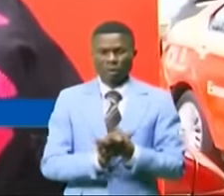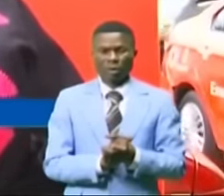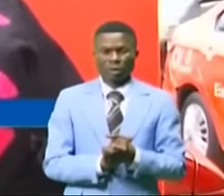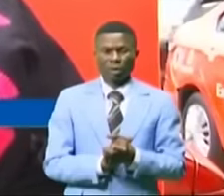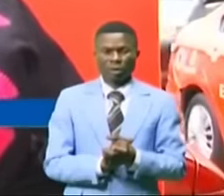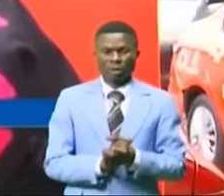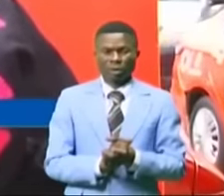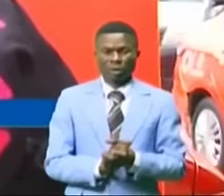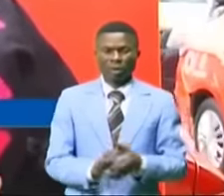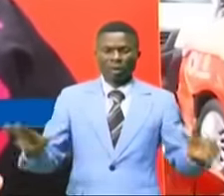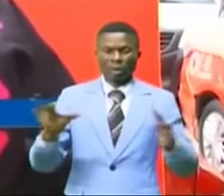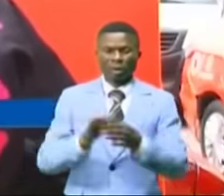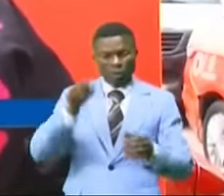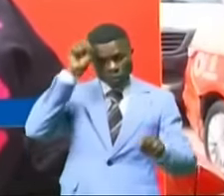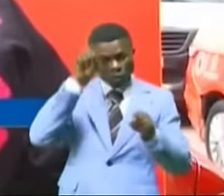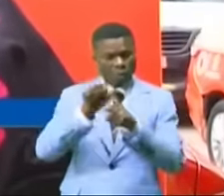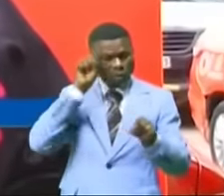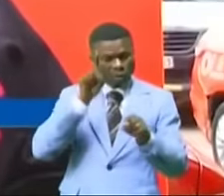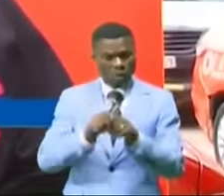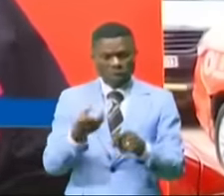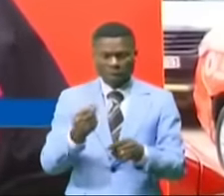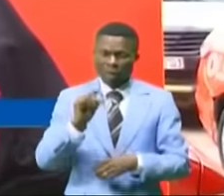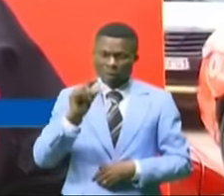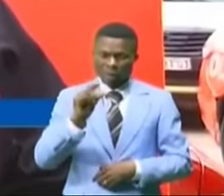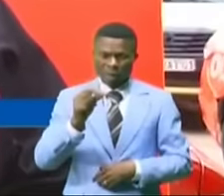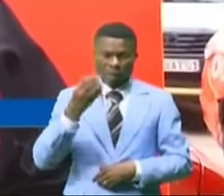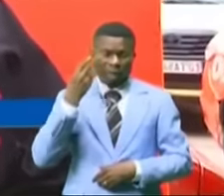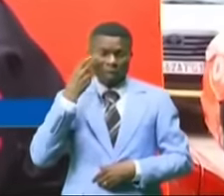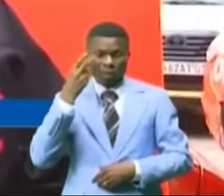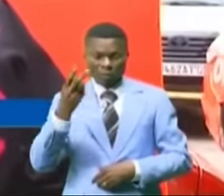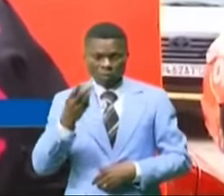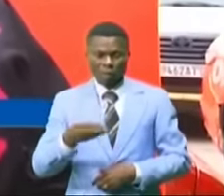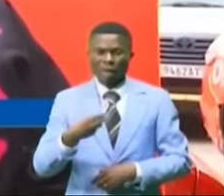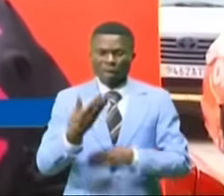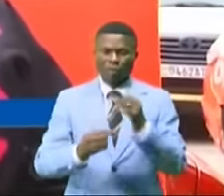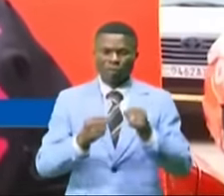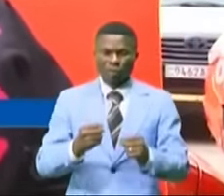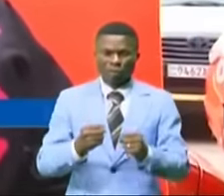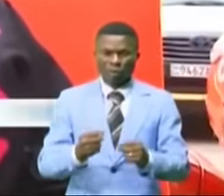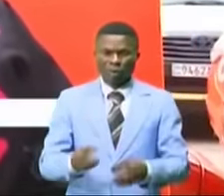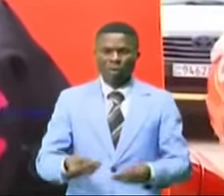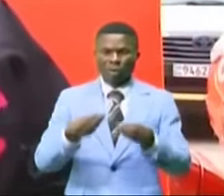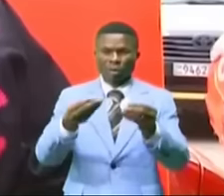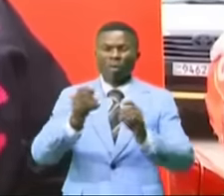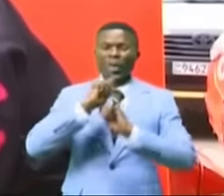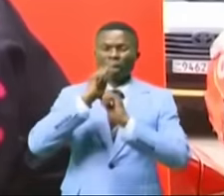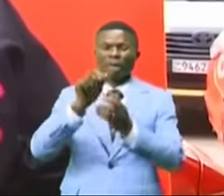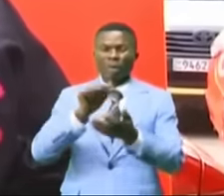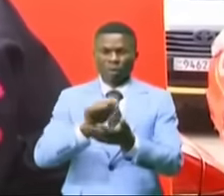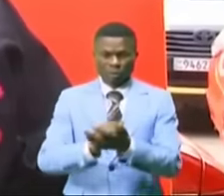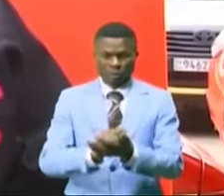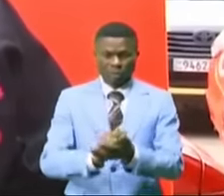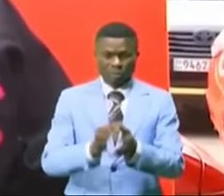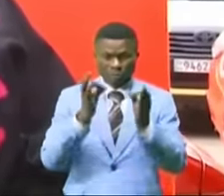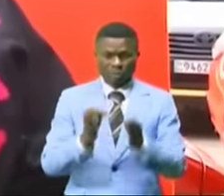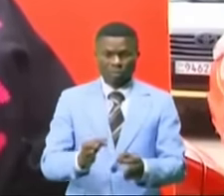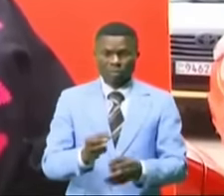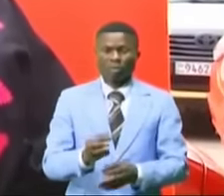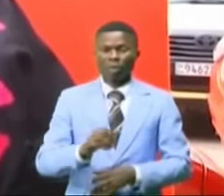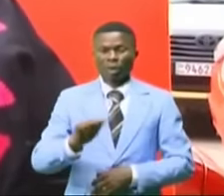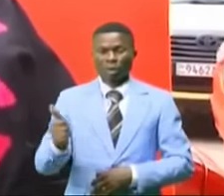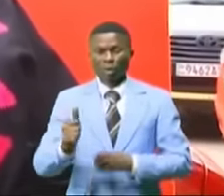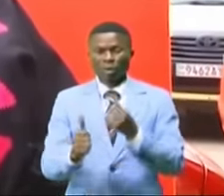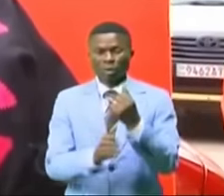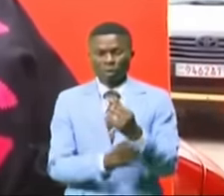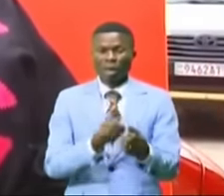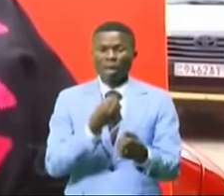sœurs. Et avec nos maigres moyens, nous avons estimé faire le nécessaire que nous avons pu faire aujourd'hui. Mais s'il y a un message pour dire que vous n'êtes